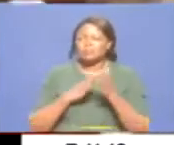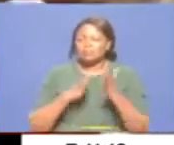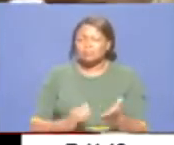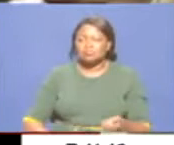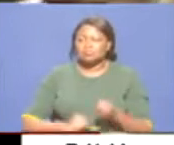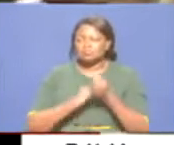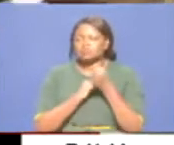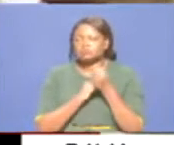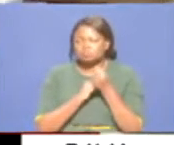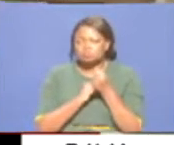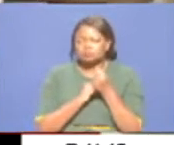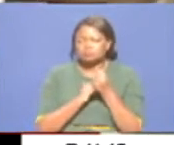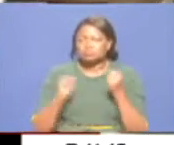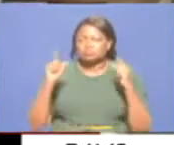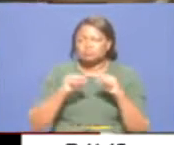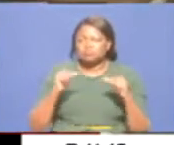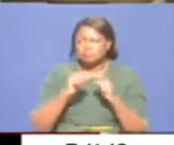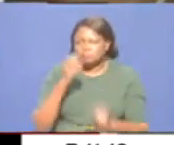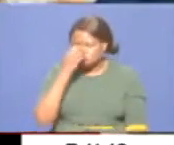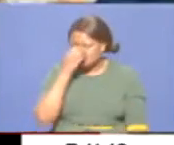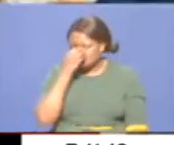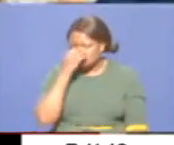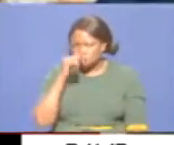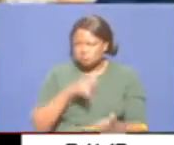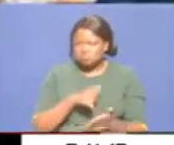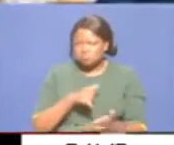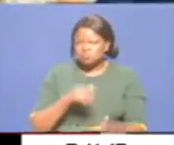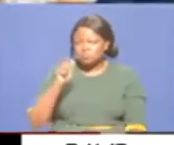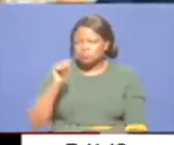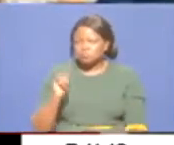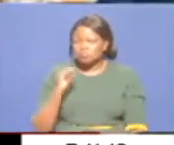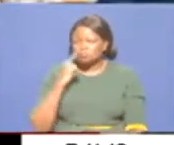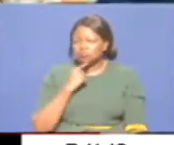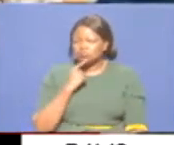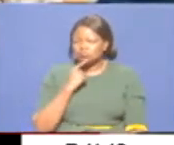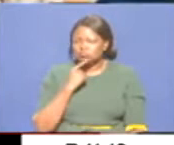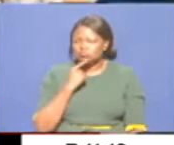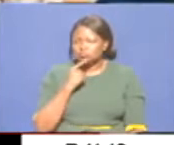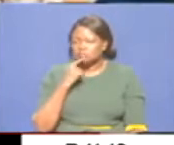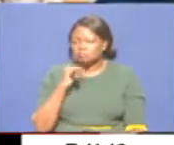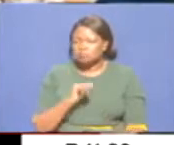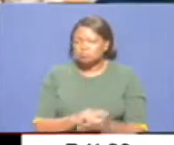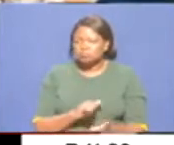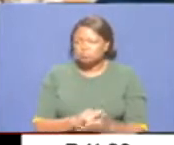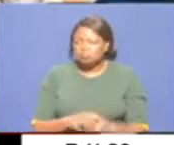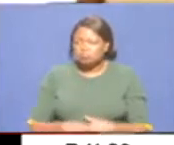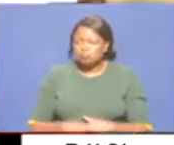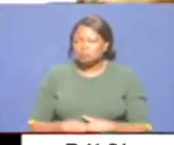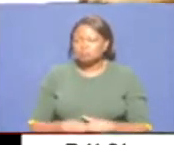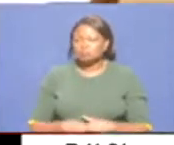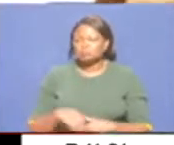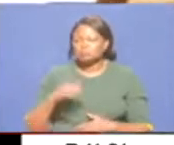chama hicho wakiongozwa na mbunge wa Nyali Mohamed Ali, ambaye alipuzilia mbali mfumo wa kiuchumi